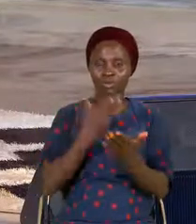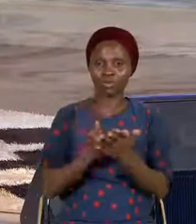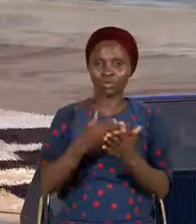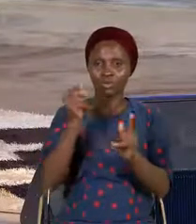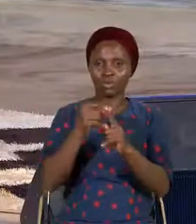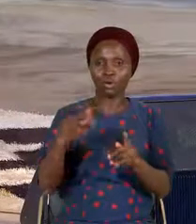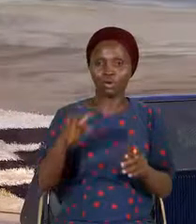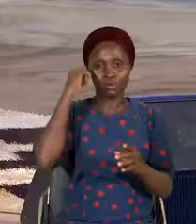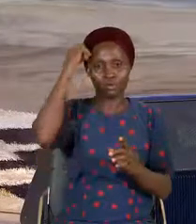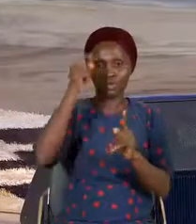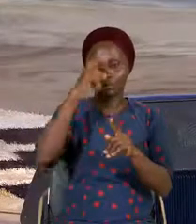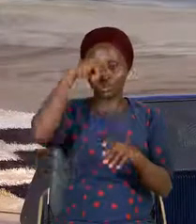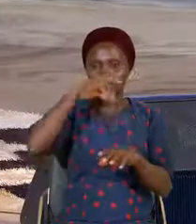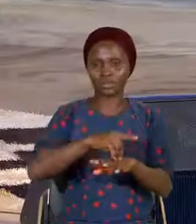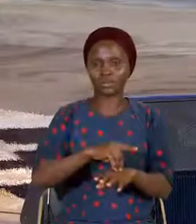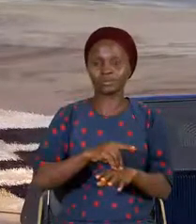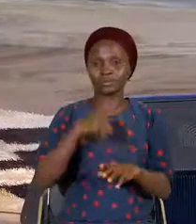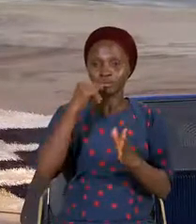sagesse, il nous dit,